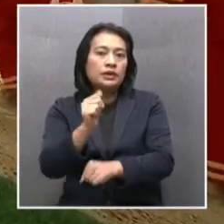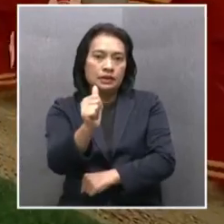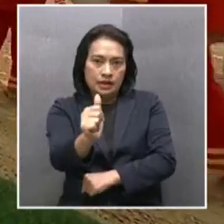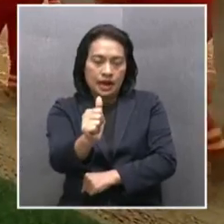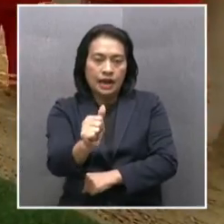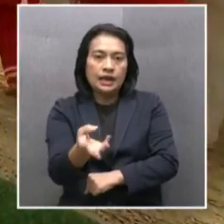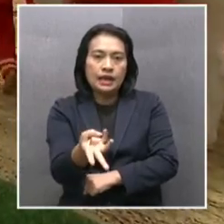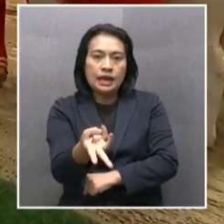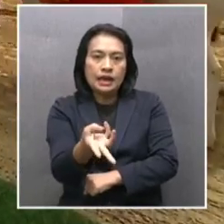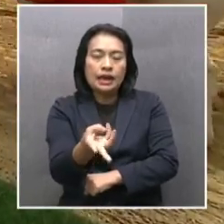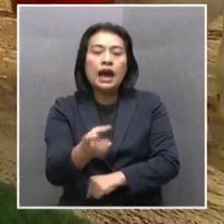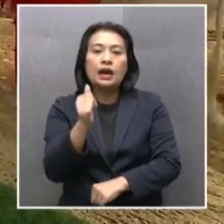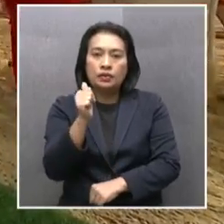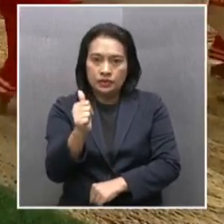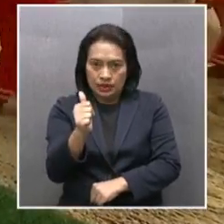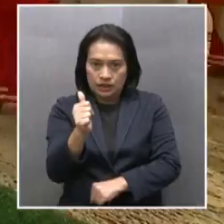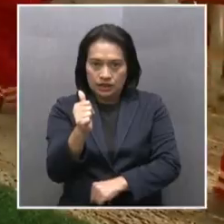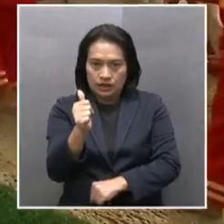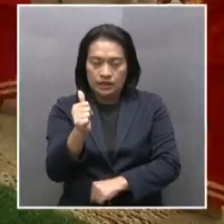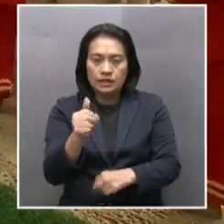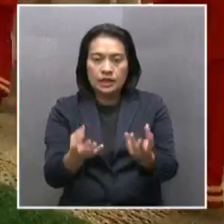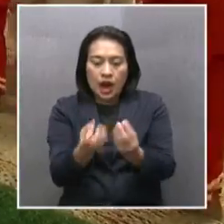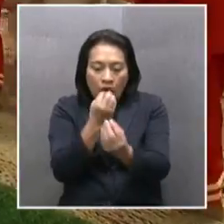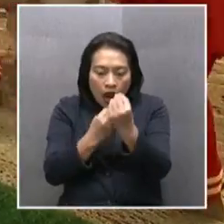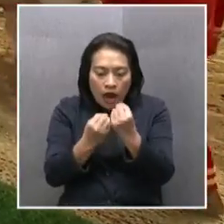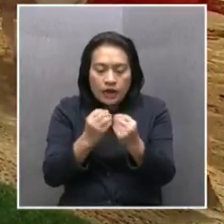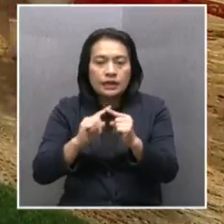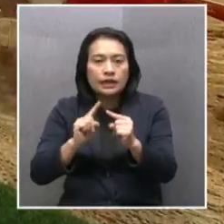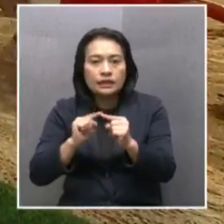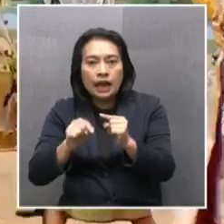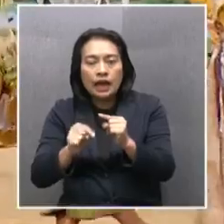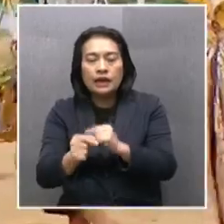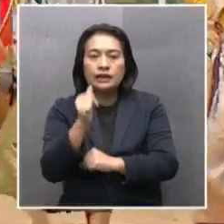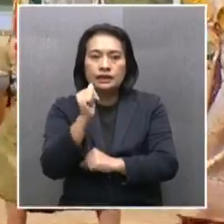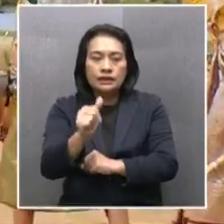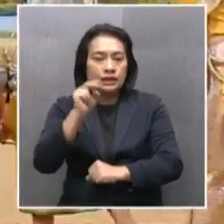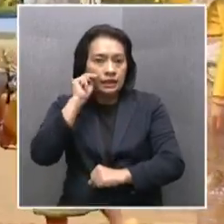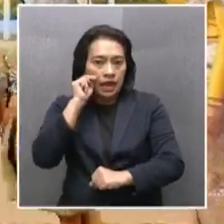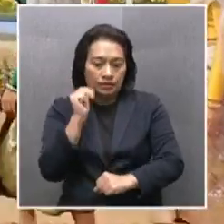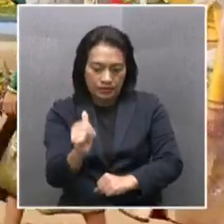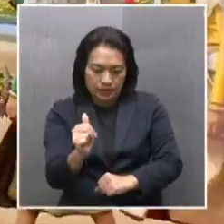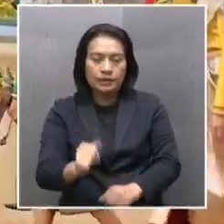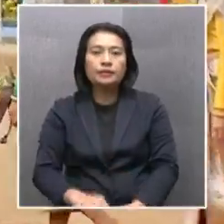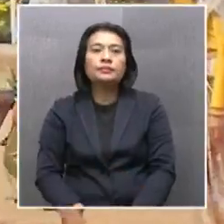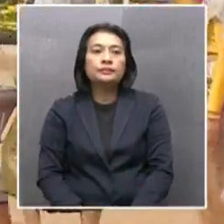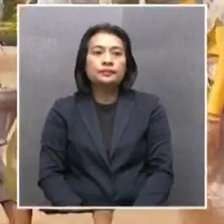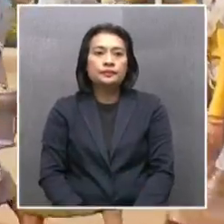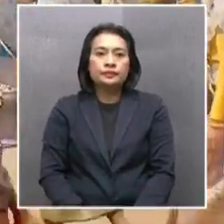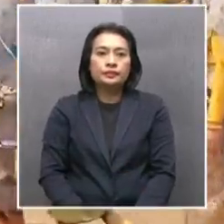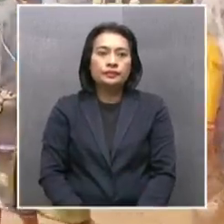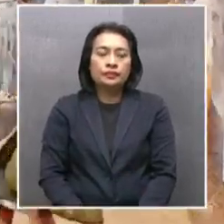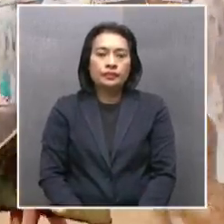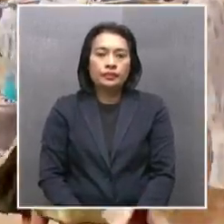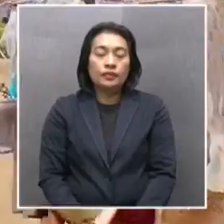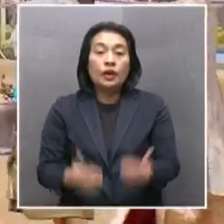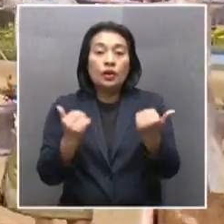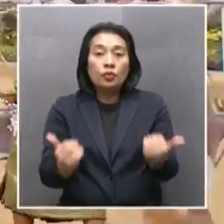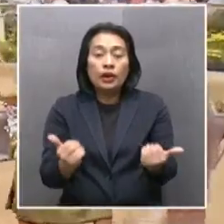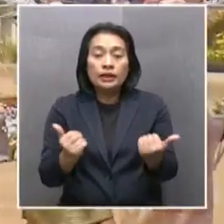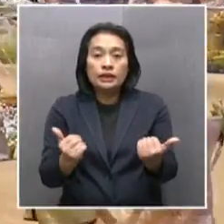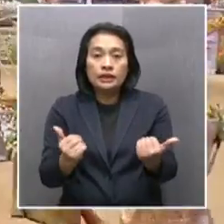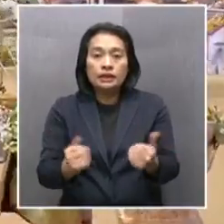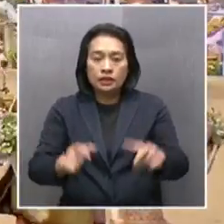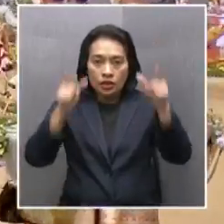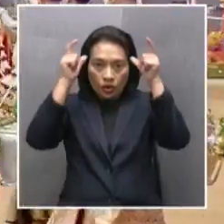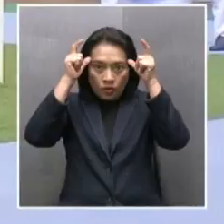าจะได้ผลบริบูรณ์และพลาหารมังสาหารจะอุดมสมบูรณ์ดีค่ะส่วนผลการเสี่ยงทายของพระโคแรกน